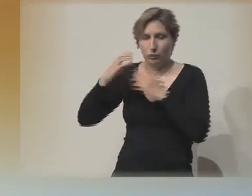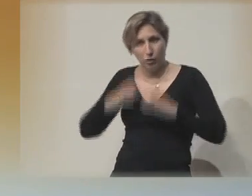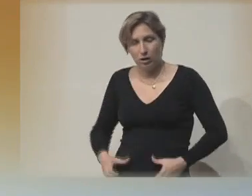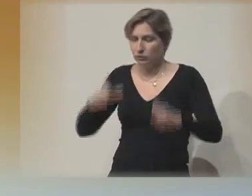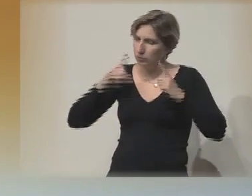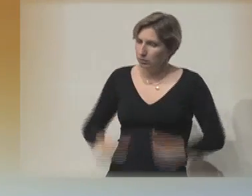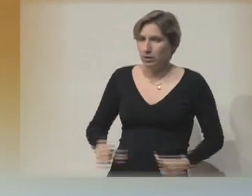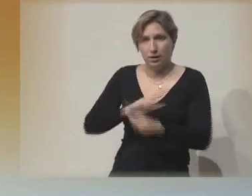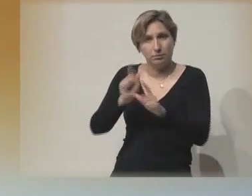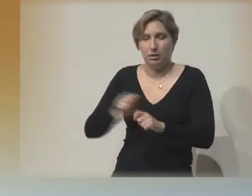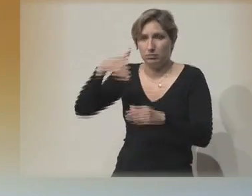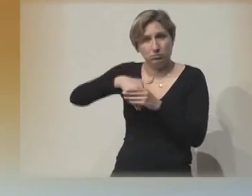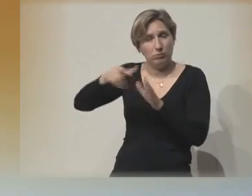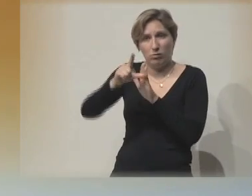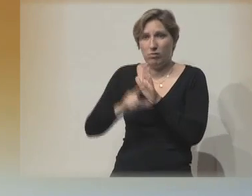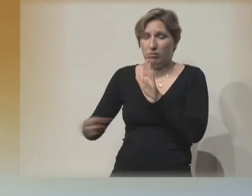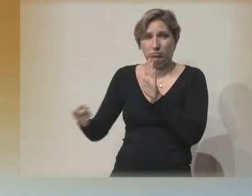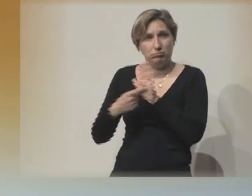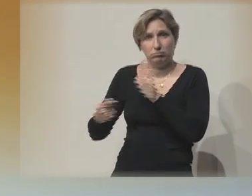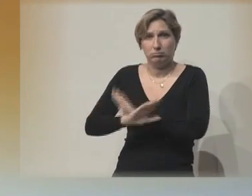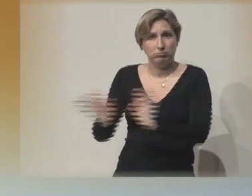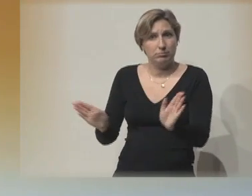où vont les enfants.